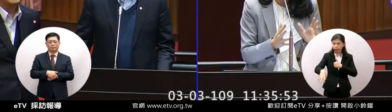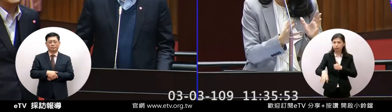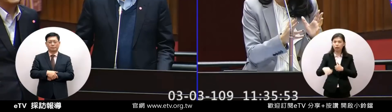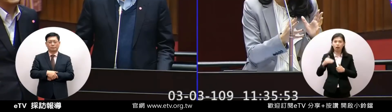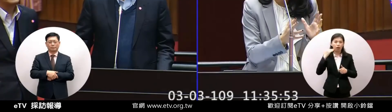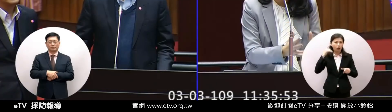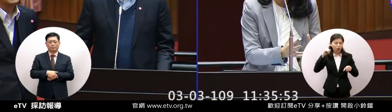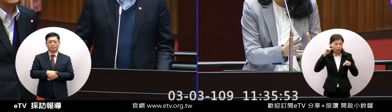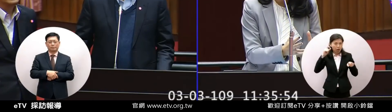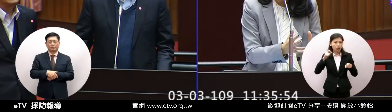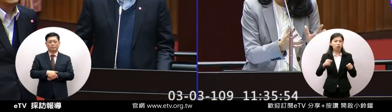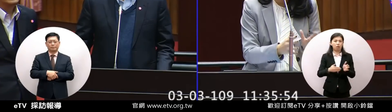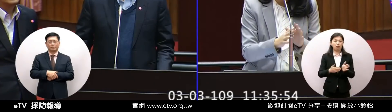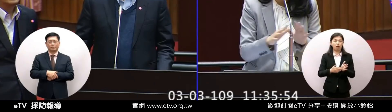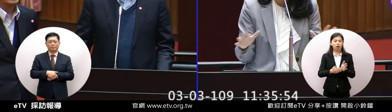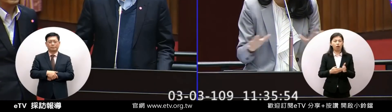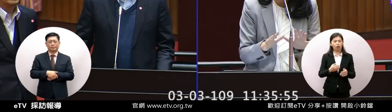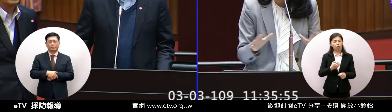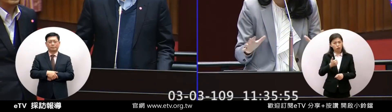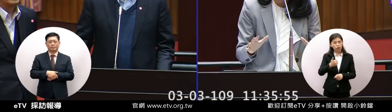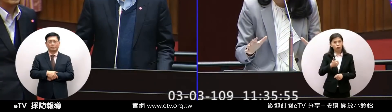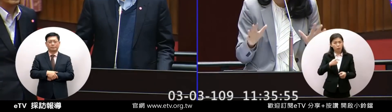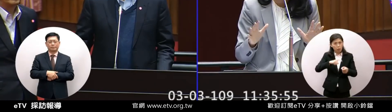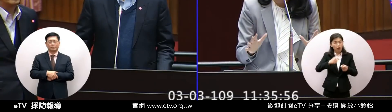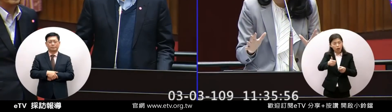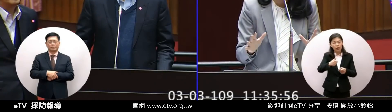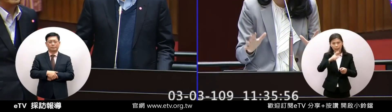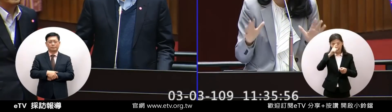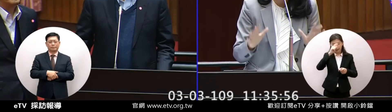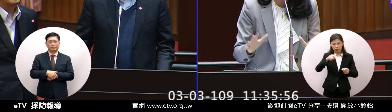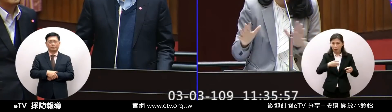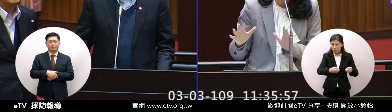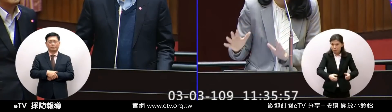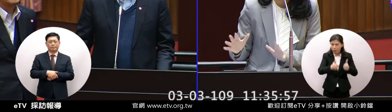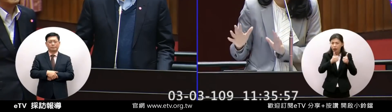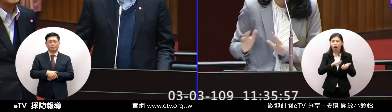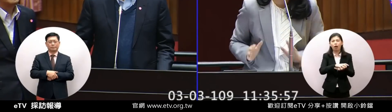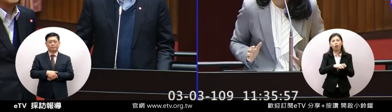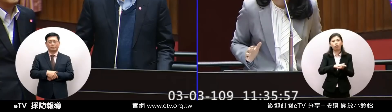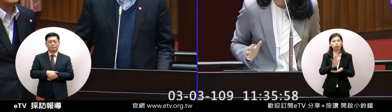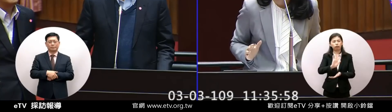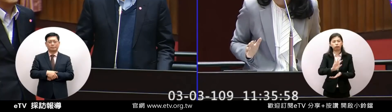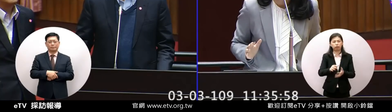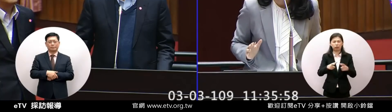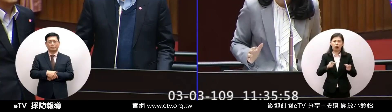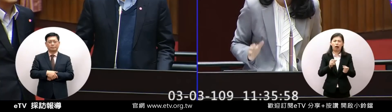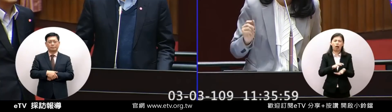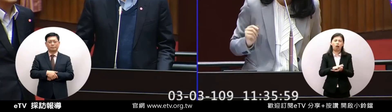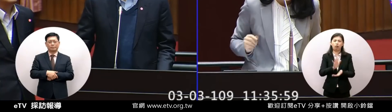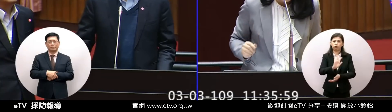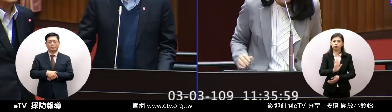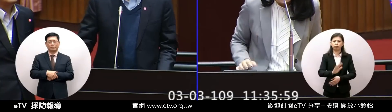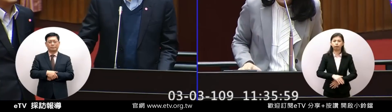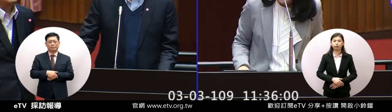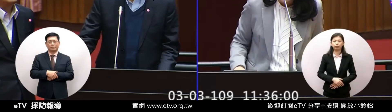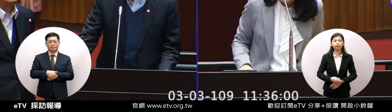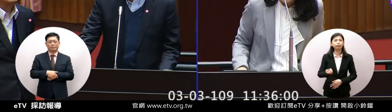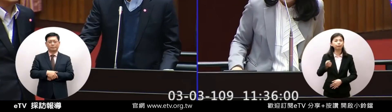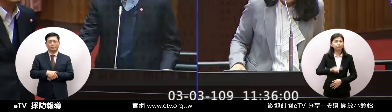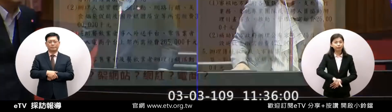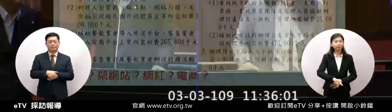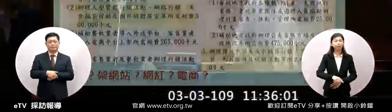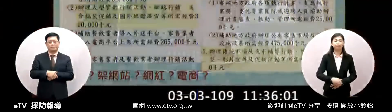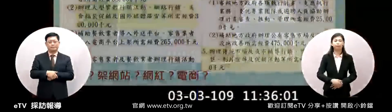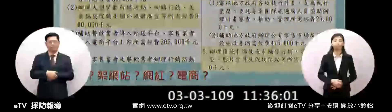有这么好的一个政策，希望能够大家能够协调统一。制度不要再有所谓的票券之乱，好不好？ 好， 那我们看下一